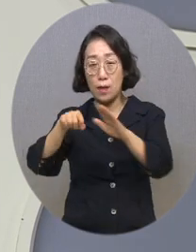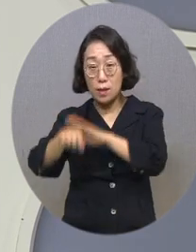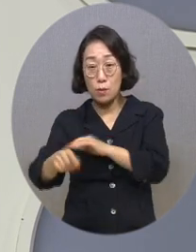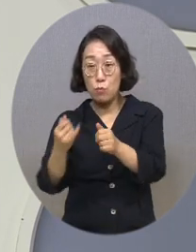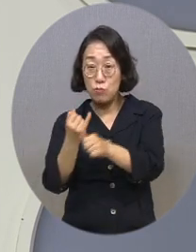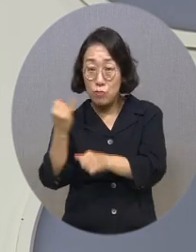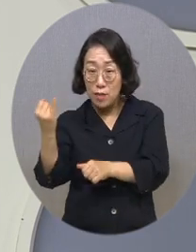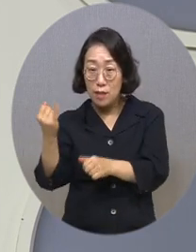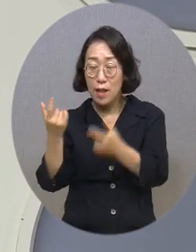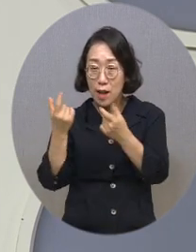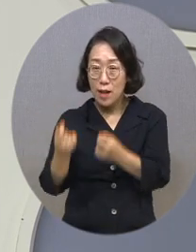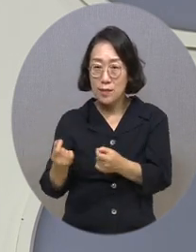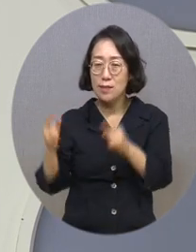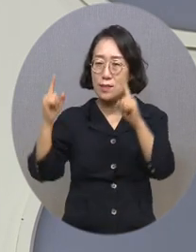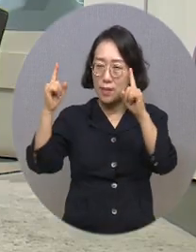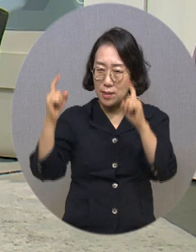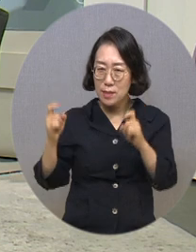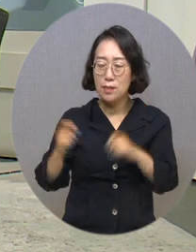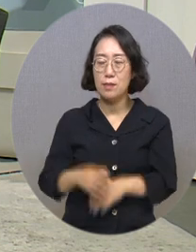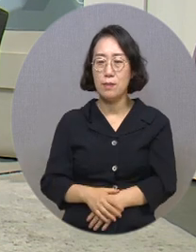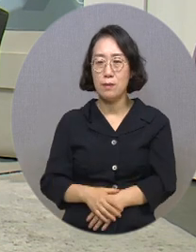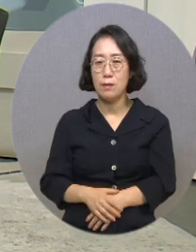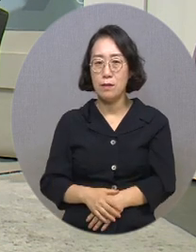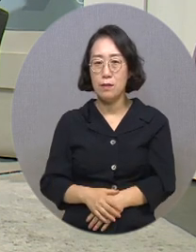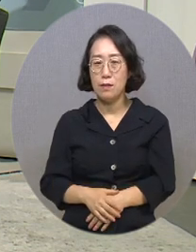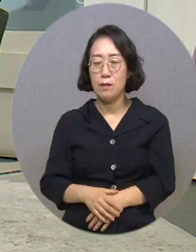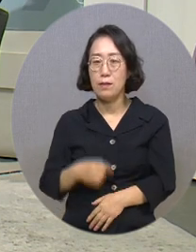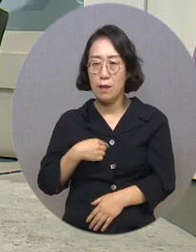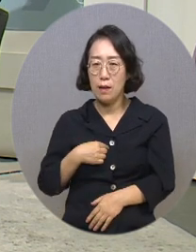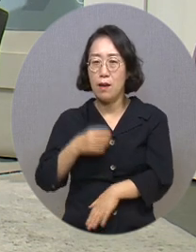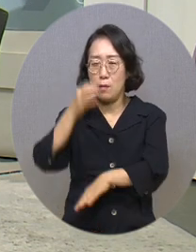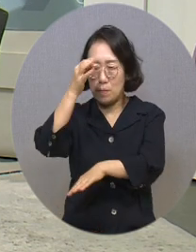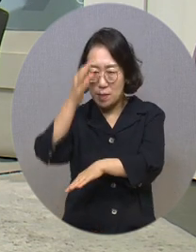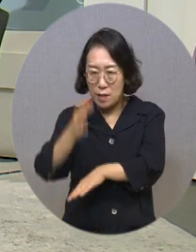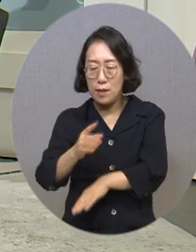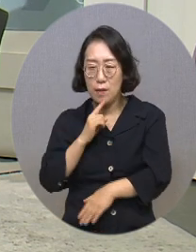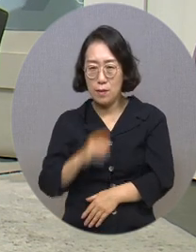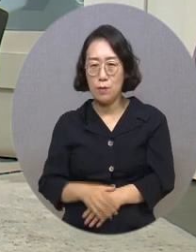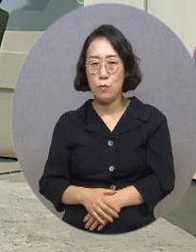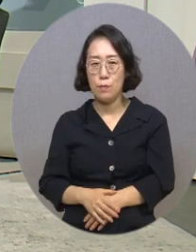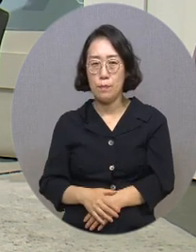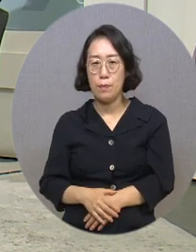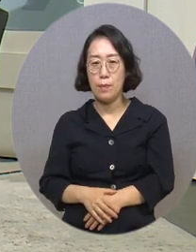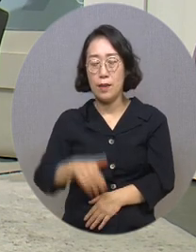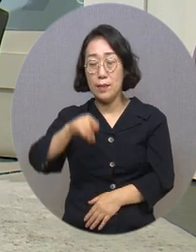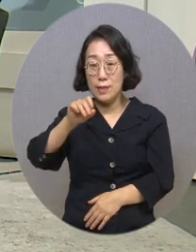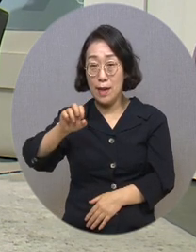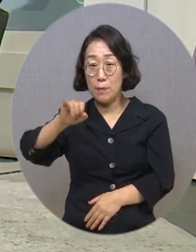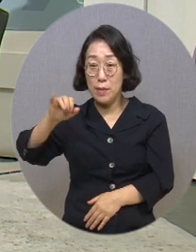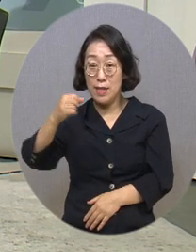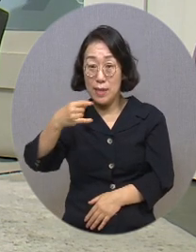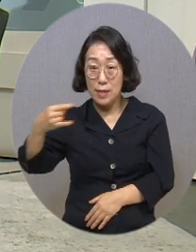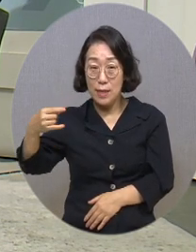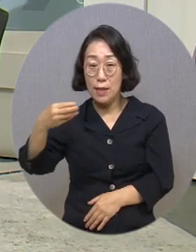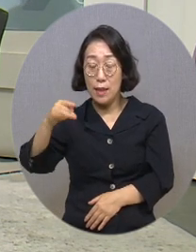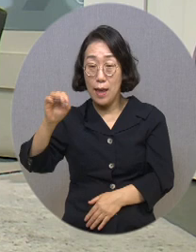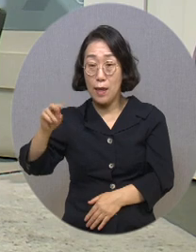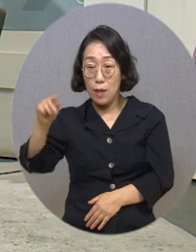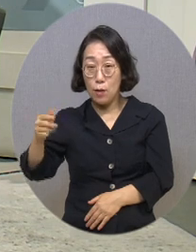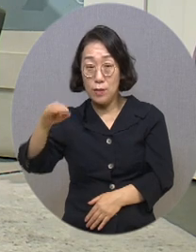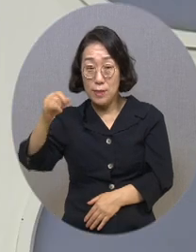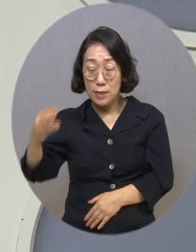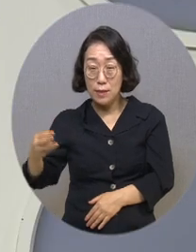여사하고 제가 사진도 찍으면서 제가 사죄를 했죠. 그래서 거기 가서 장미, 태연 씨, 뭐 이런 유명한 배우들